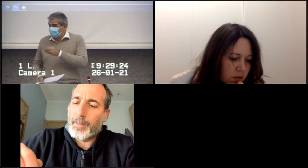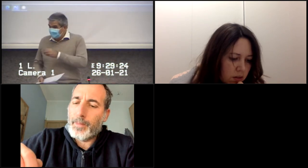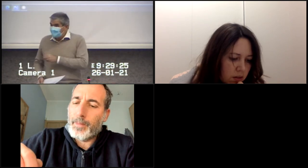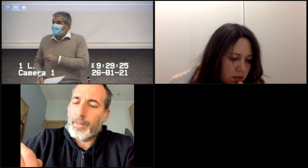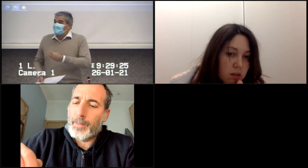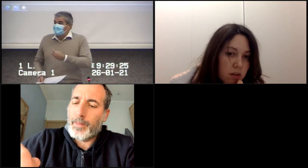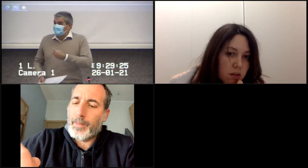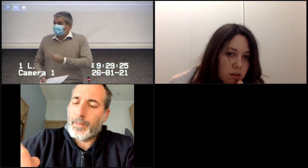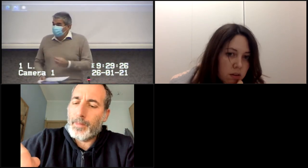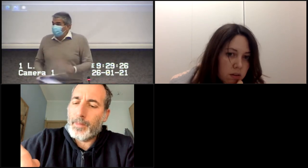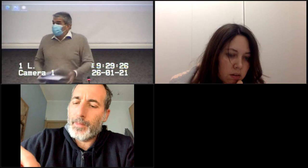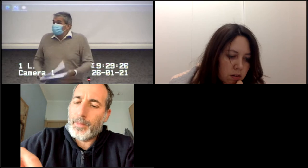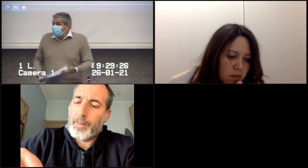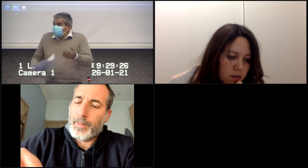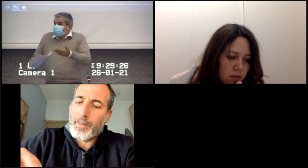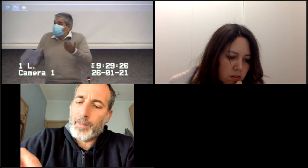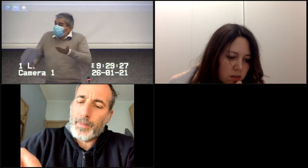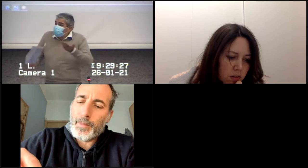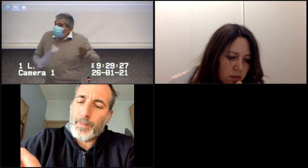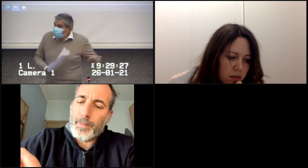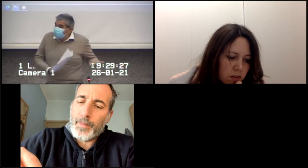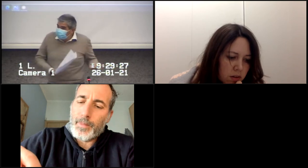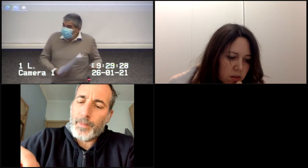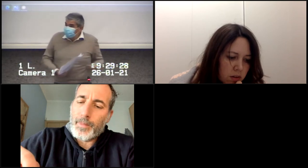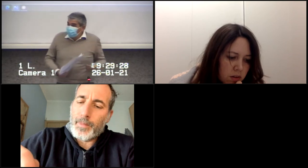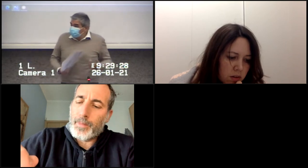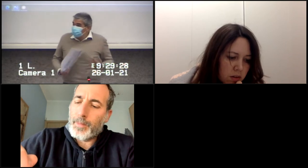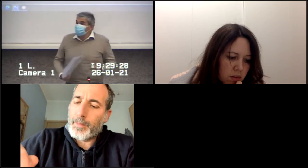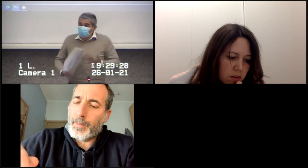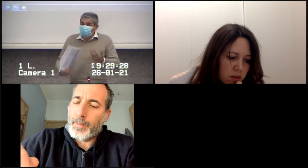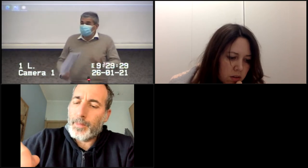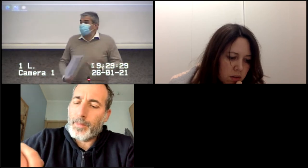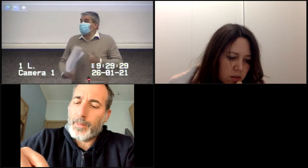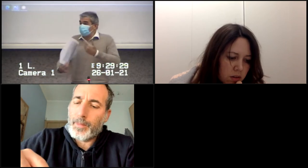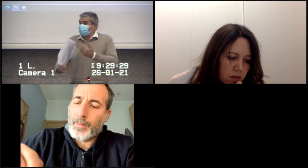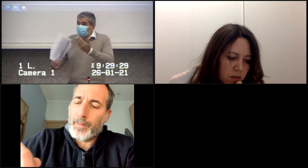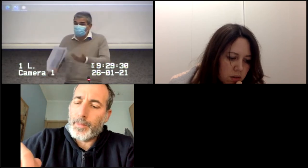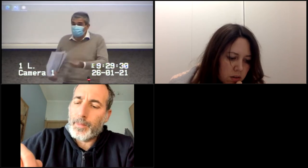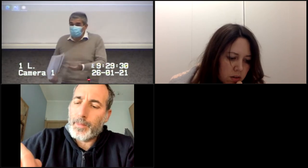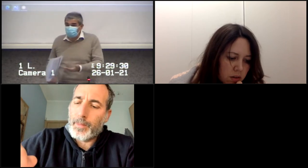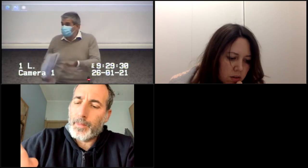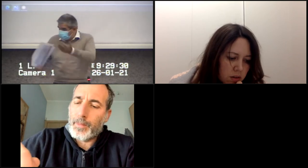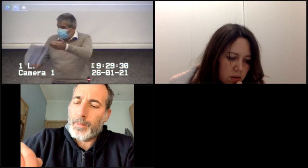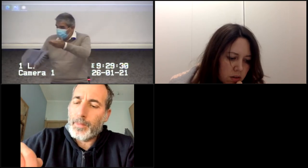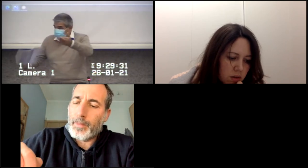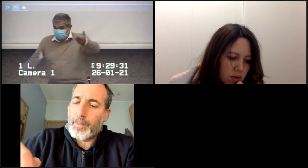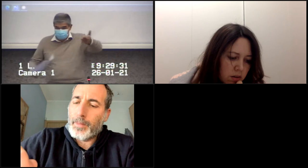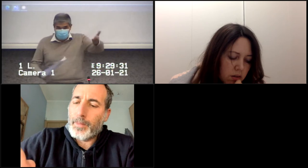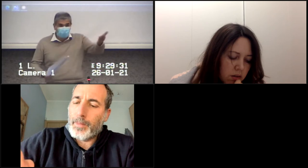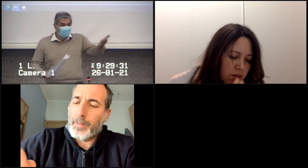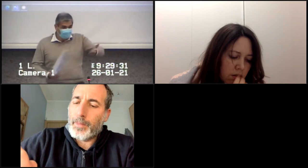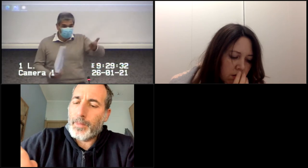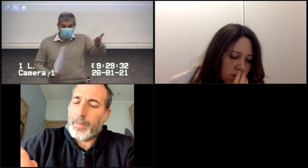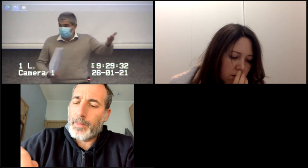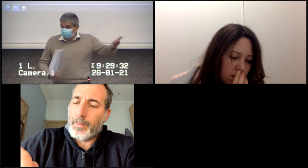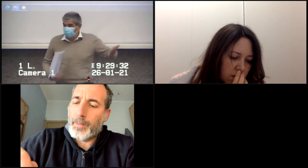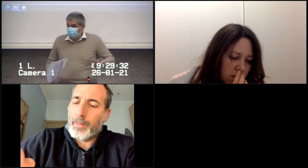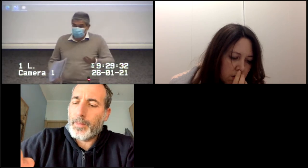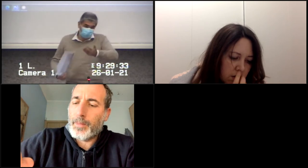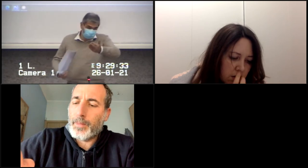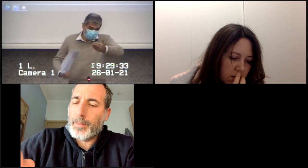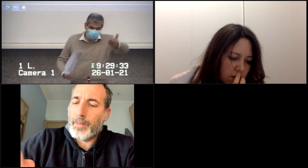edifici, diciamo, che non eravamo abituati in passato, i nuovi edifici o anche edifici pubblici, testè è quello